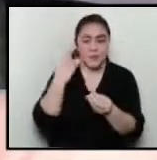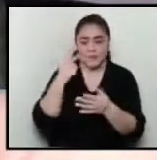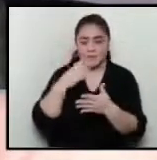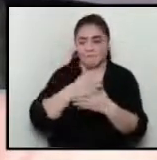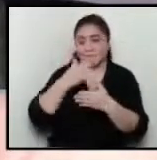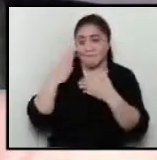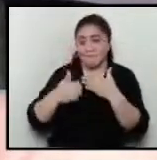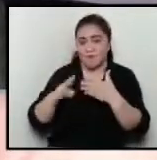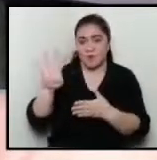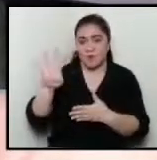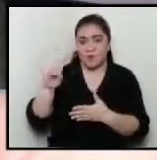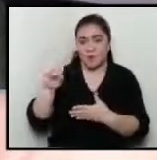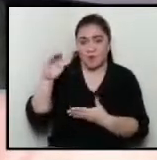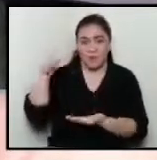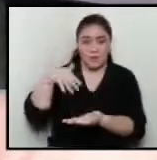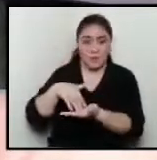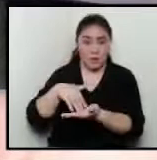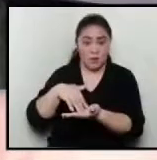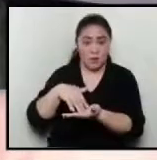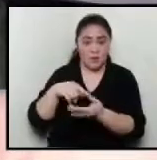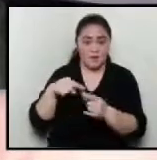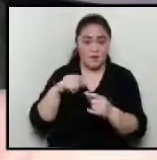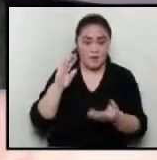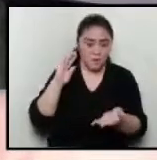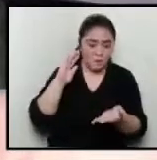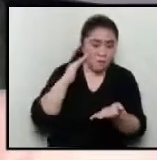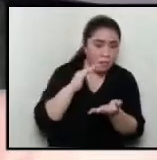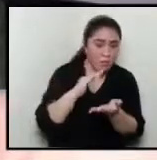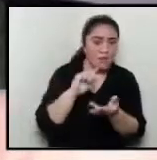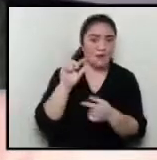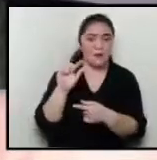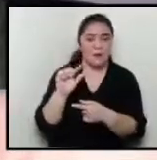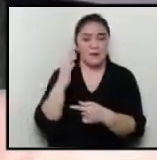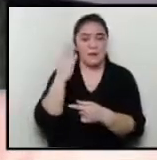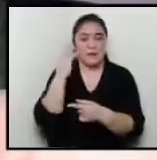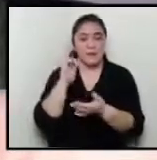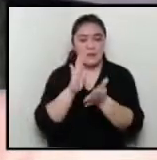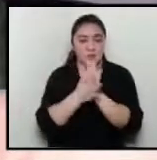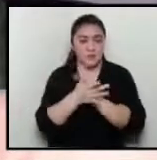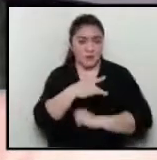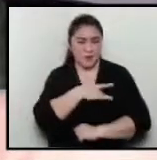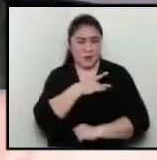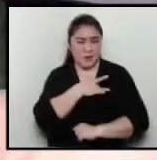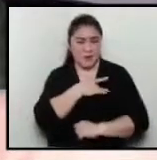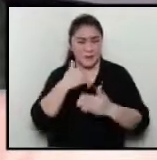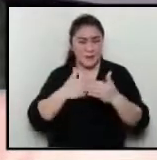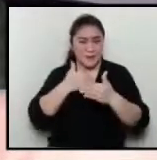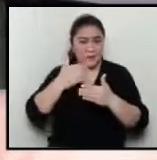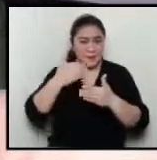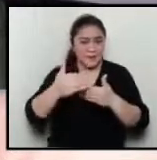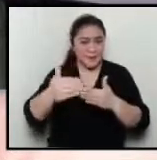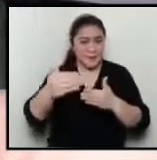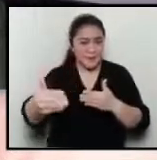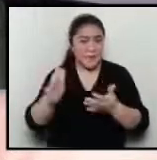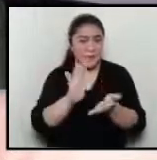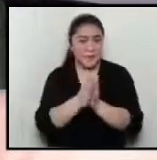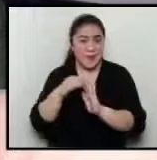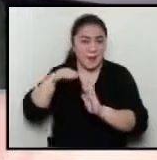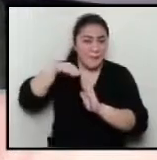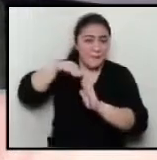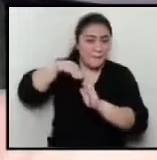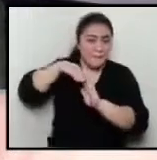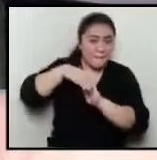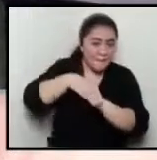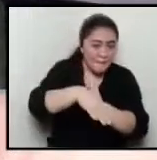Bumababa. Nakikita nyo bang talagang pababa na ang bilang na mga nagpo-positibo sa mga susunod pang